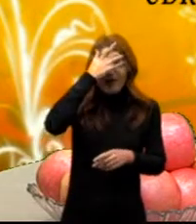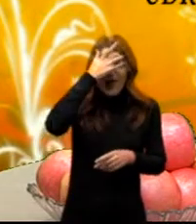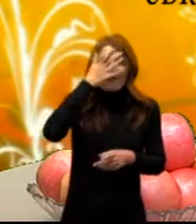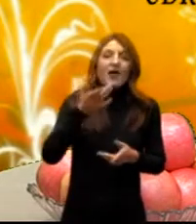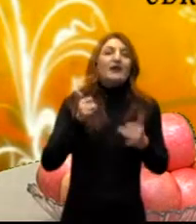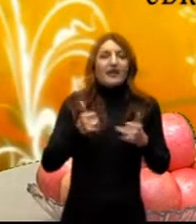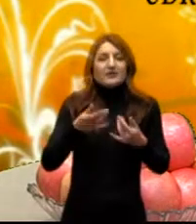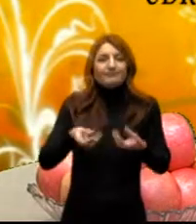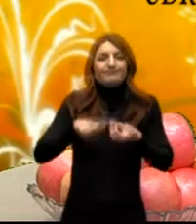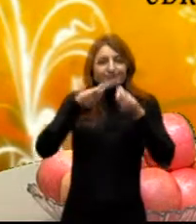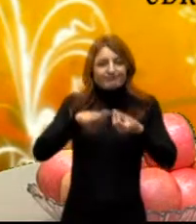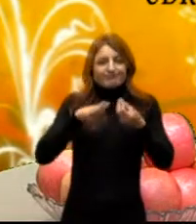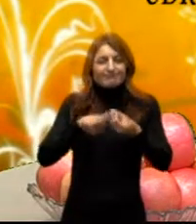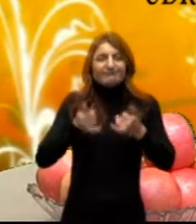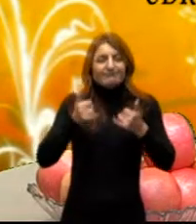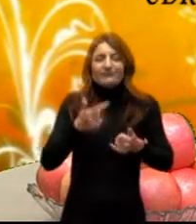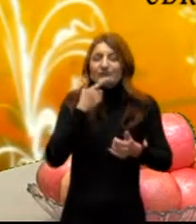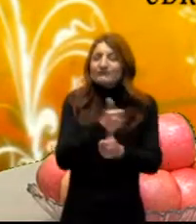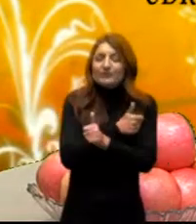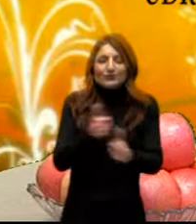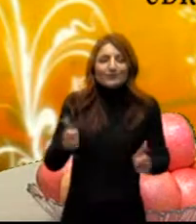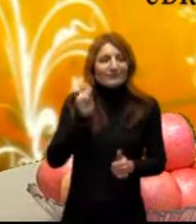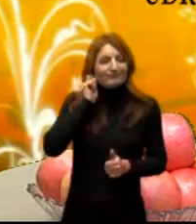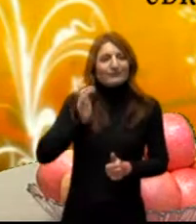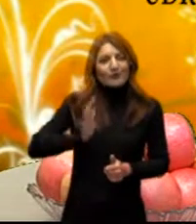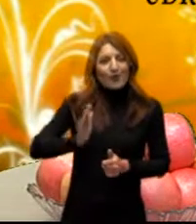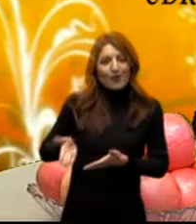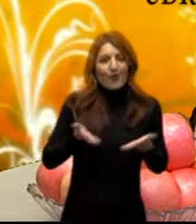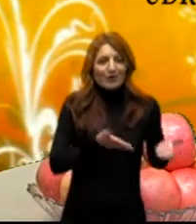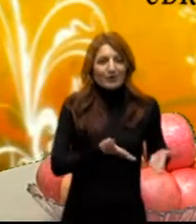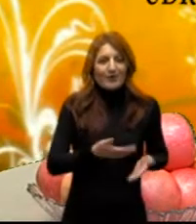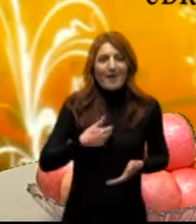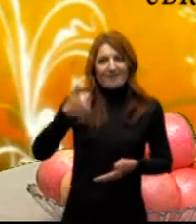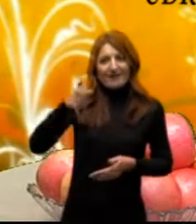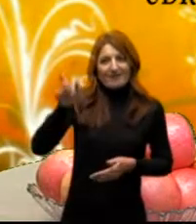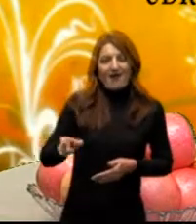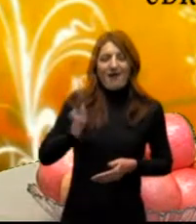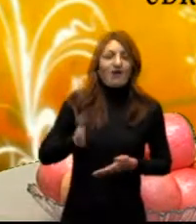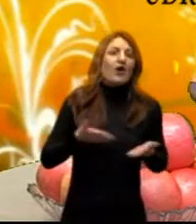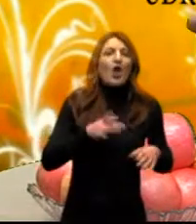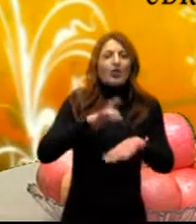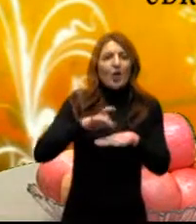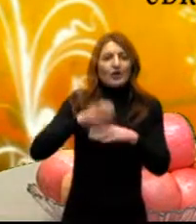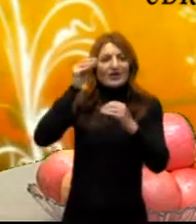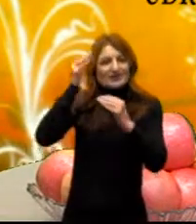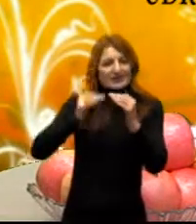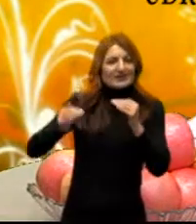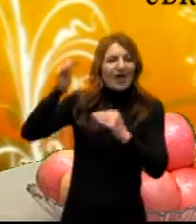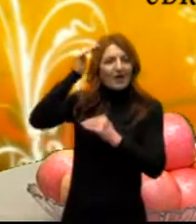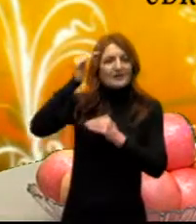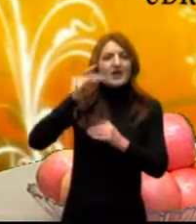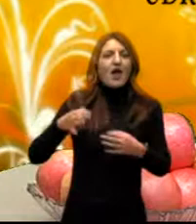objasnimo. Danas ja mislim da imam savršene gošće. Moja prva gošća je doktorica znanosti, sjenci, je li